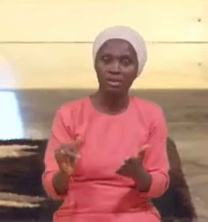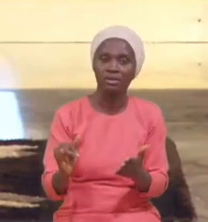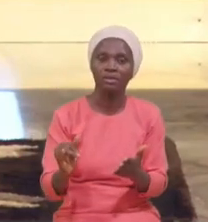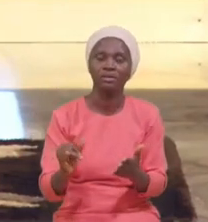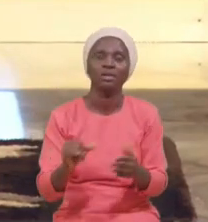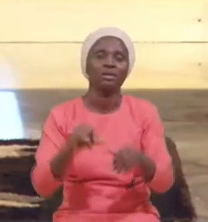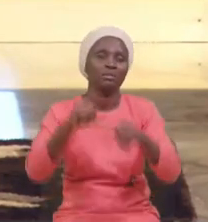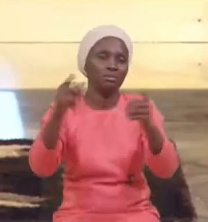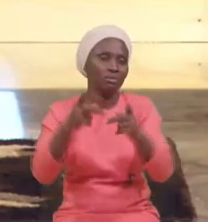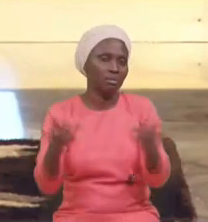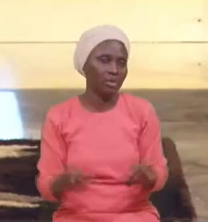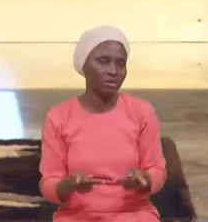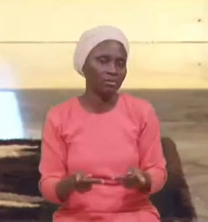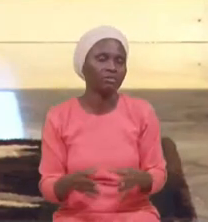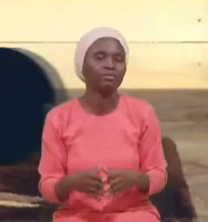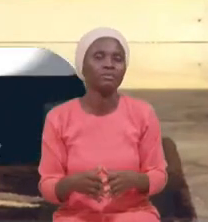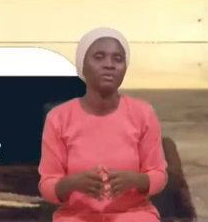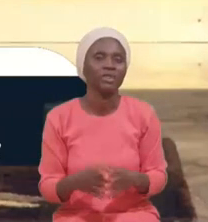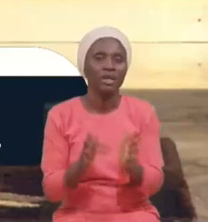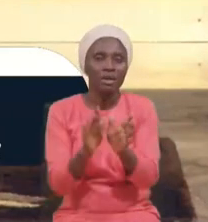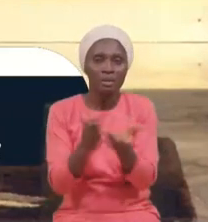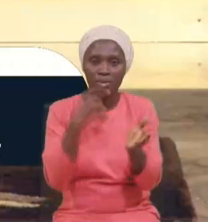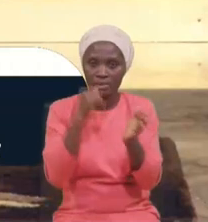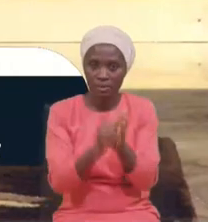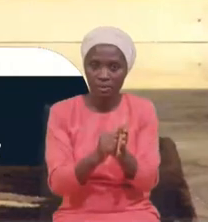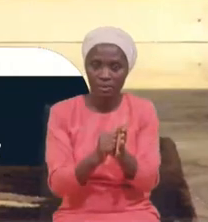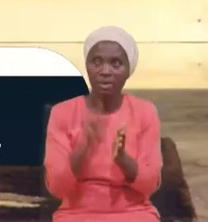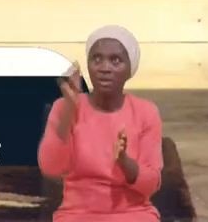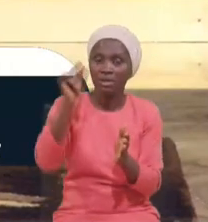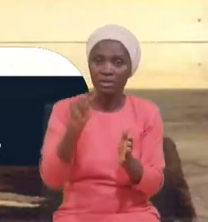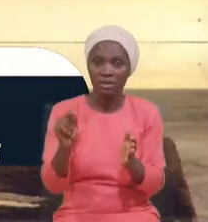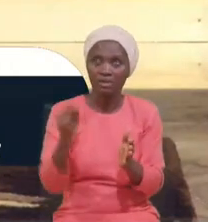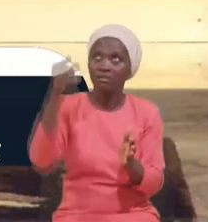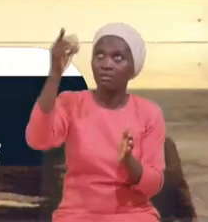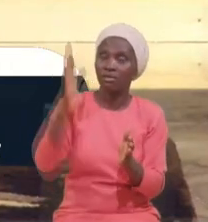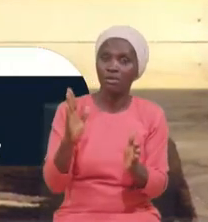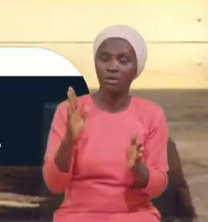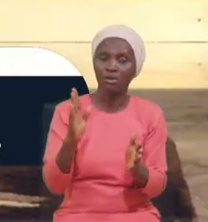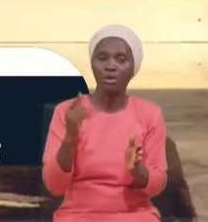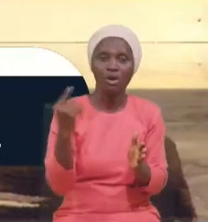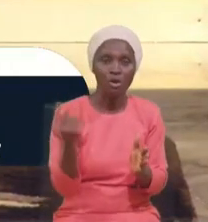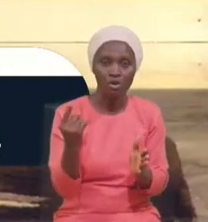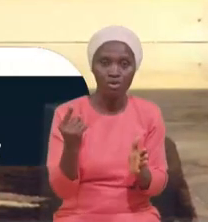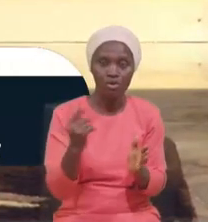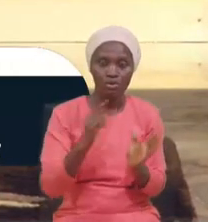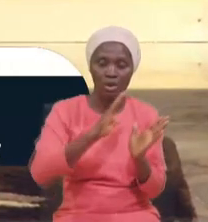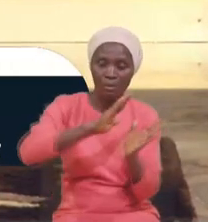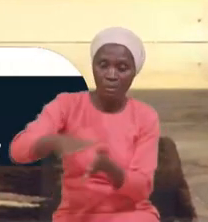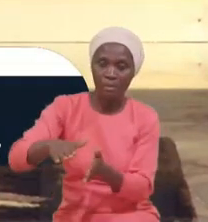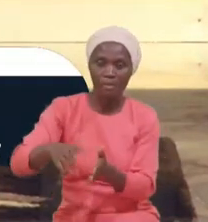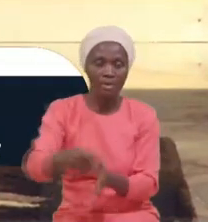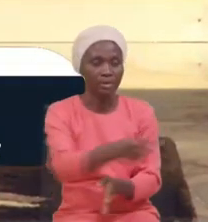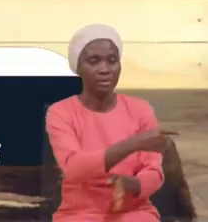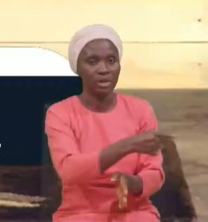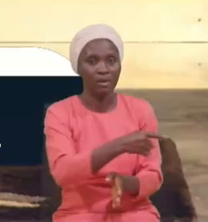et dans son sanctuaire saint. Romains chapitre 1. Verset 24.